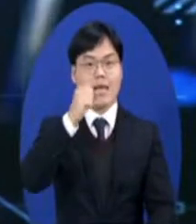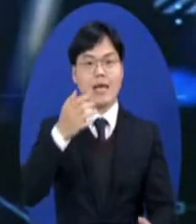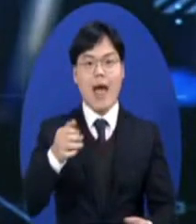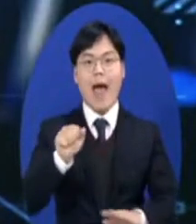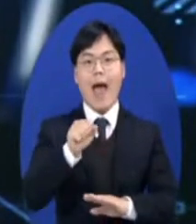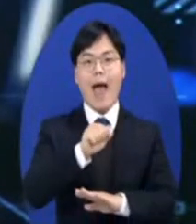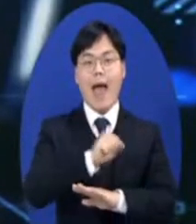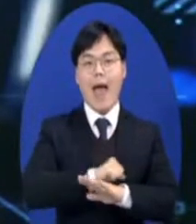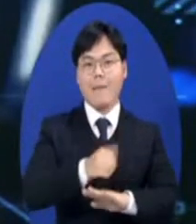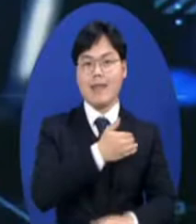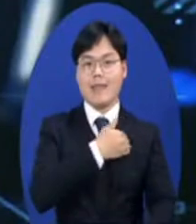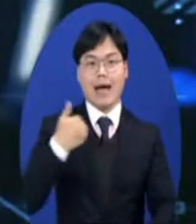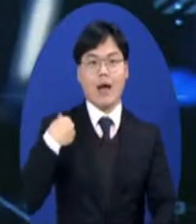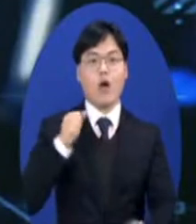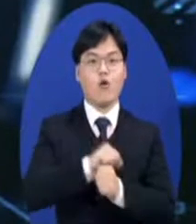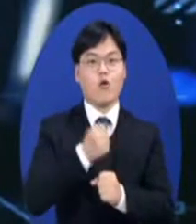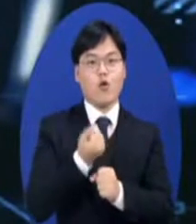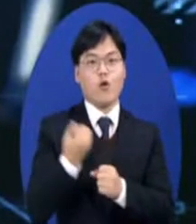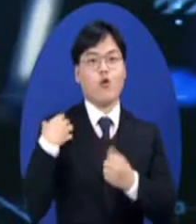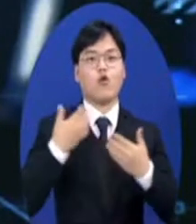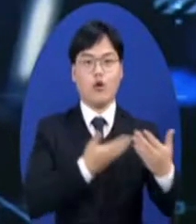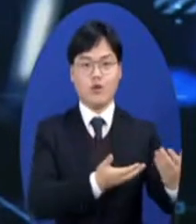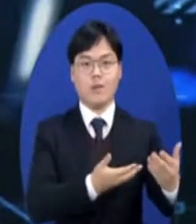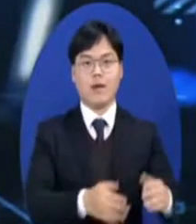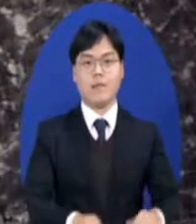болоод аймгийн засаг дарга нарт үүрэг даалгавар өглөө.